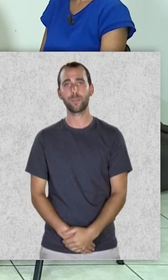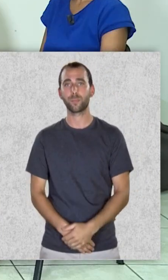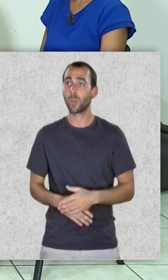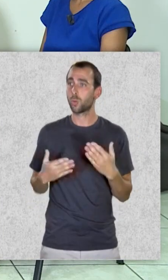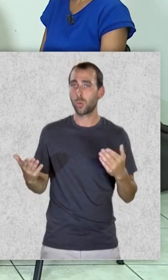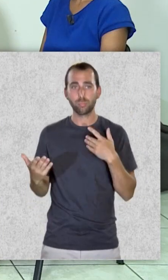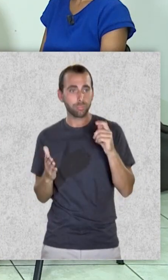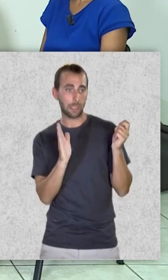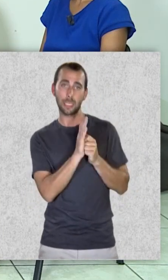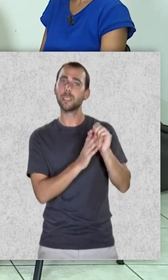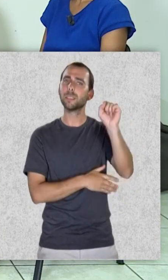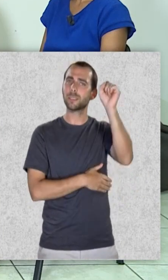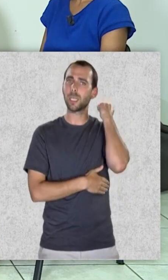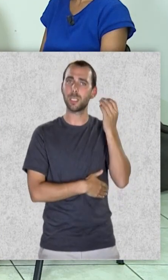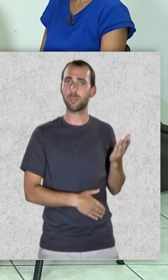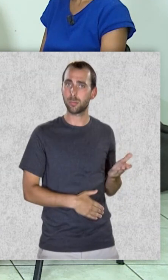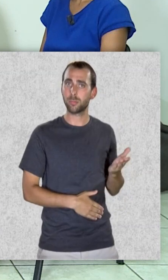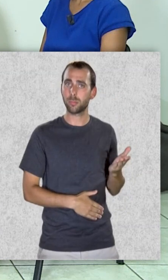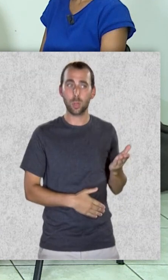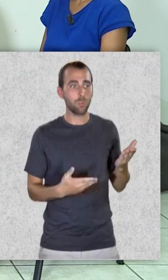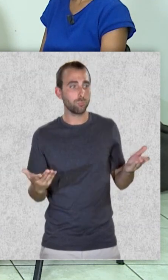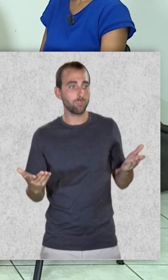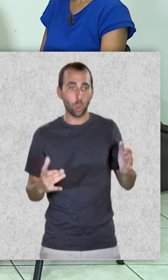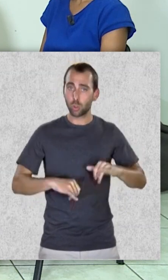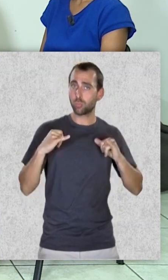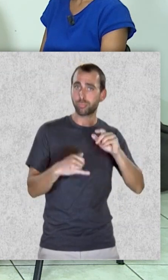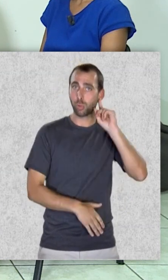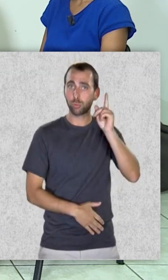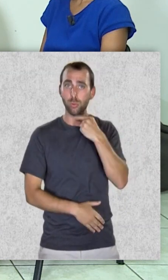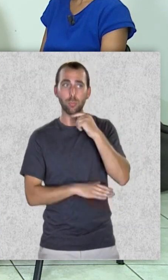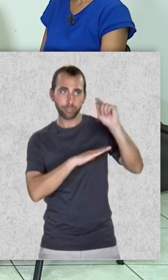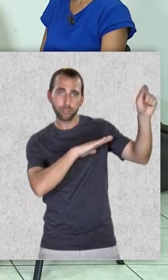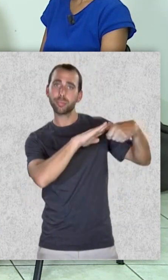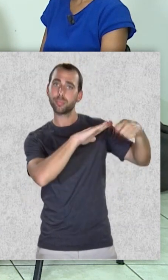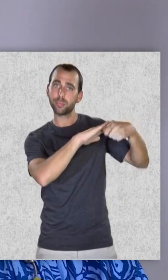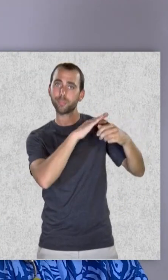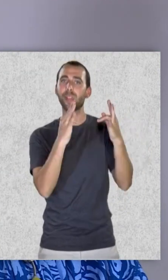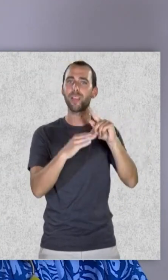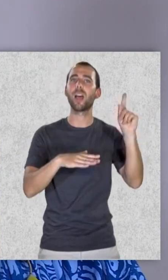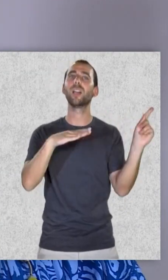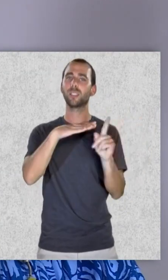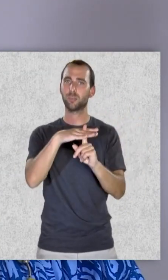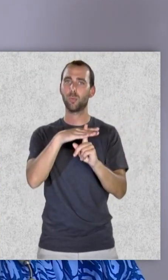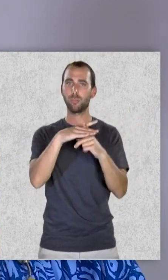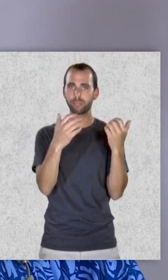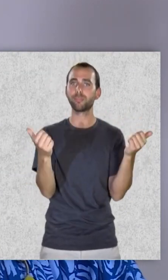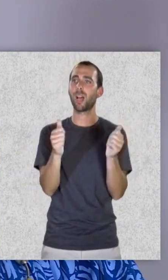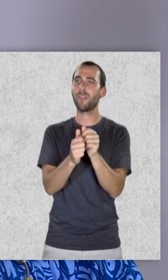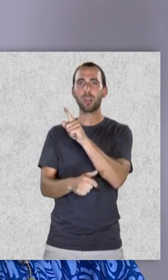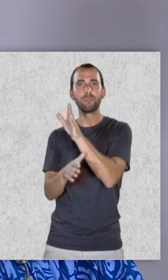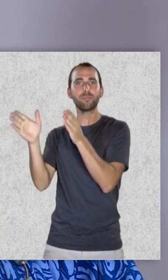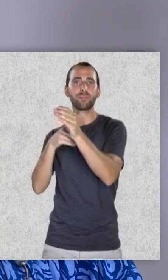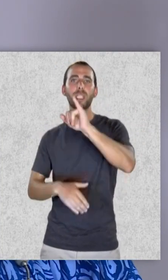stage, les jeunes sourds perçoivent une allocation d'insertion via l'IDCNC, donc